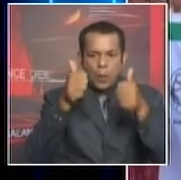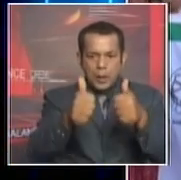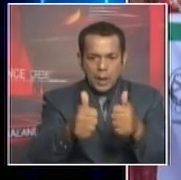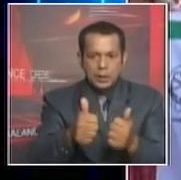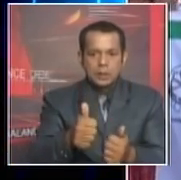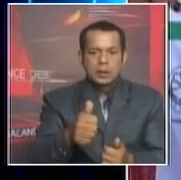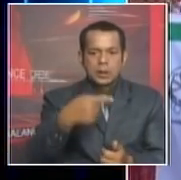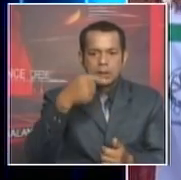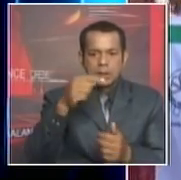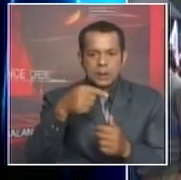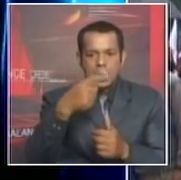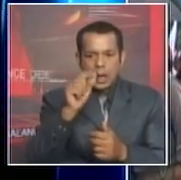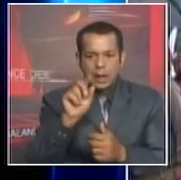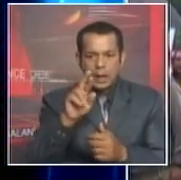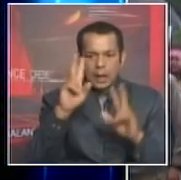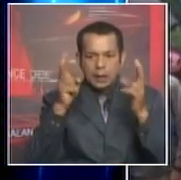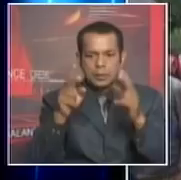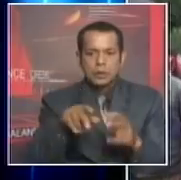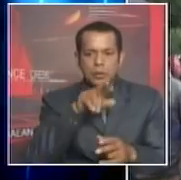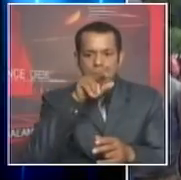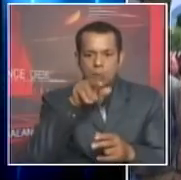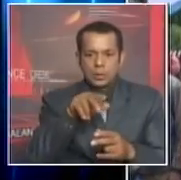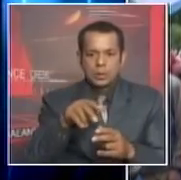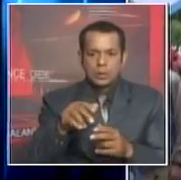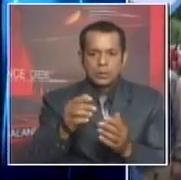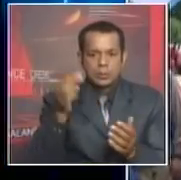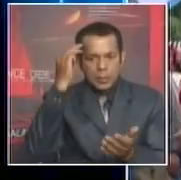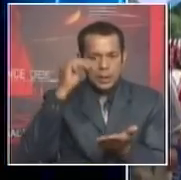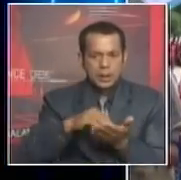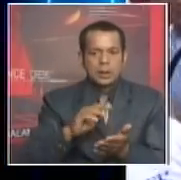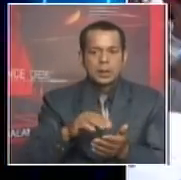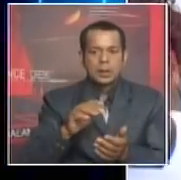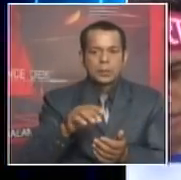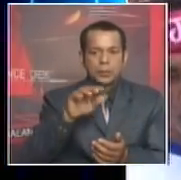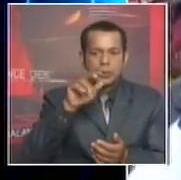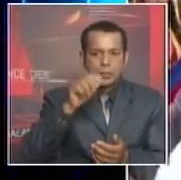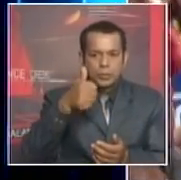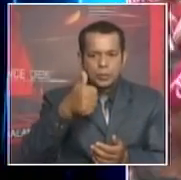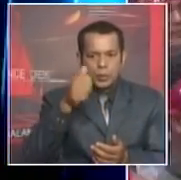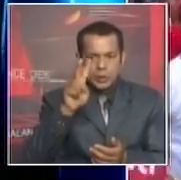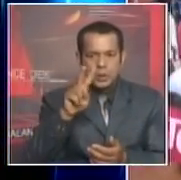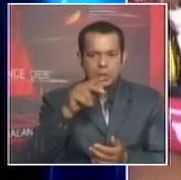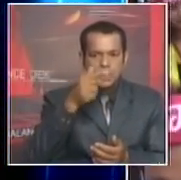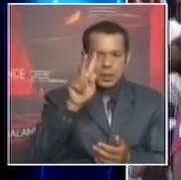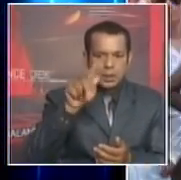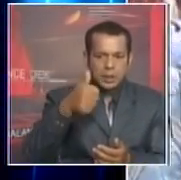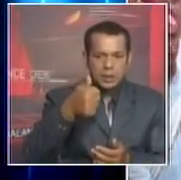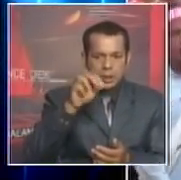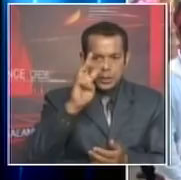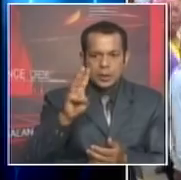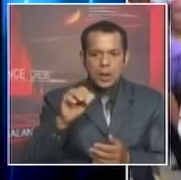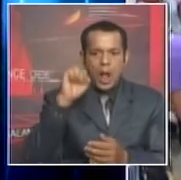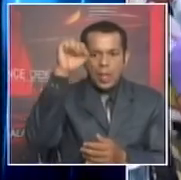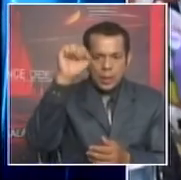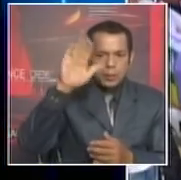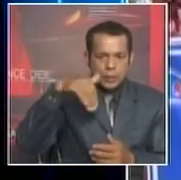नारा सहित मनाइएको छ। नेपालमा आदिवासी जनजातिहरूको मुद्दा 2062-63 जनआन्दोलन पछि